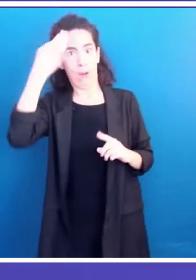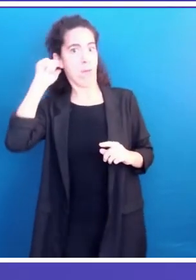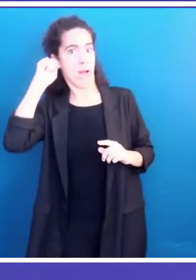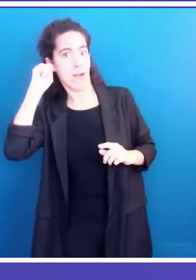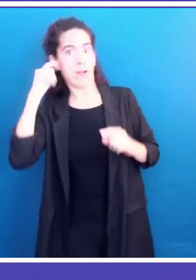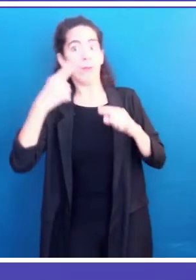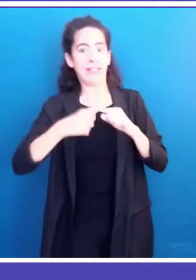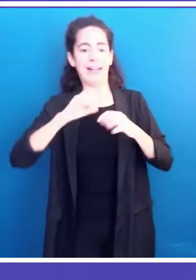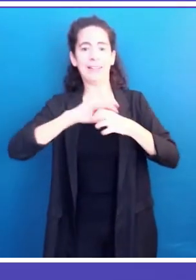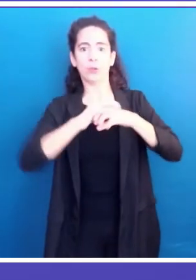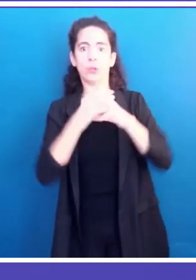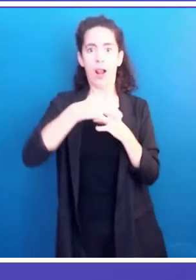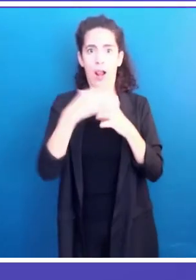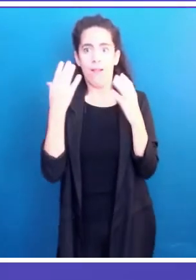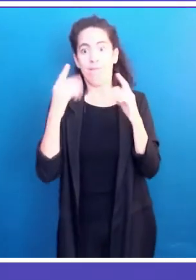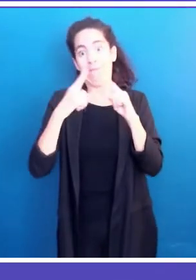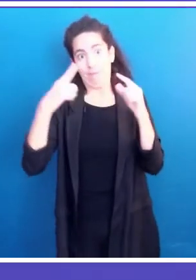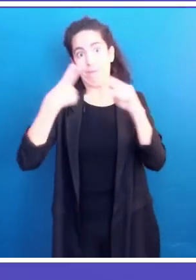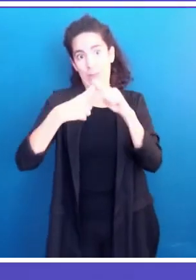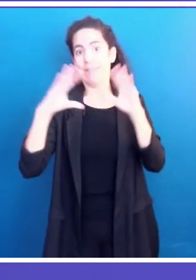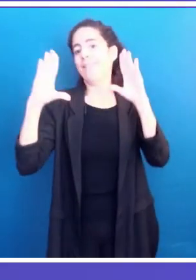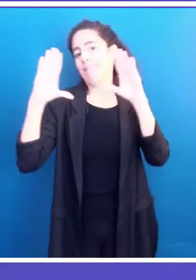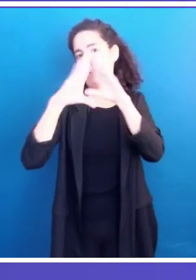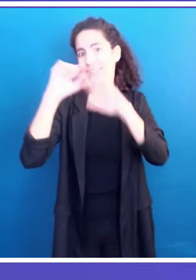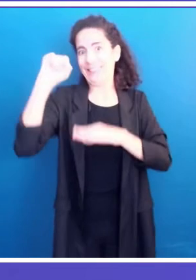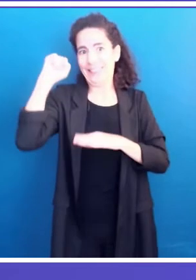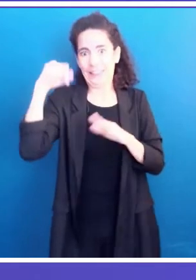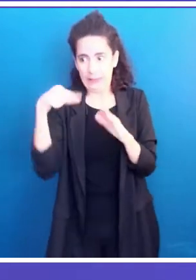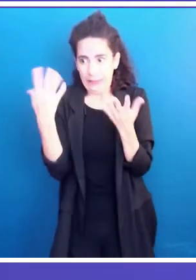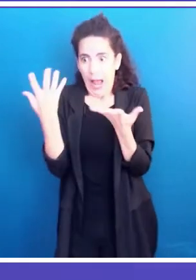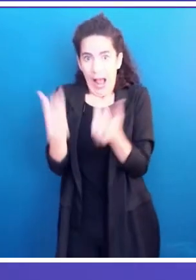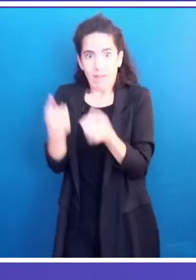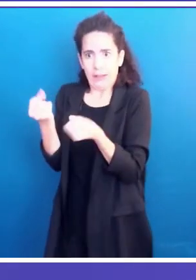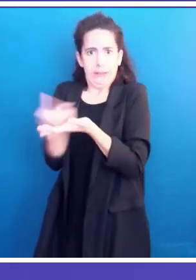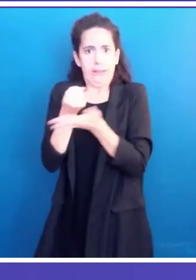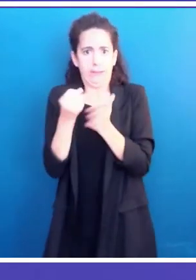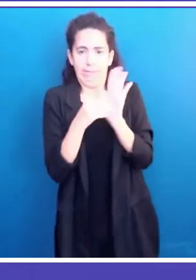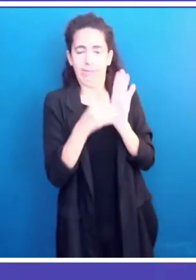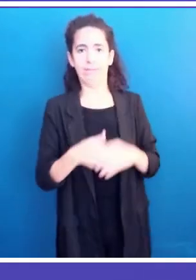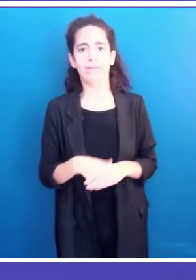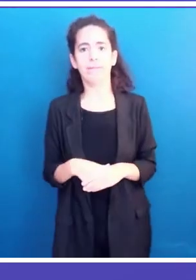السانحة لكي نساهم في هذا العمل المقطعي.